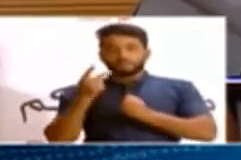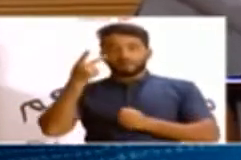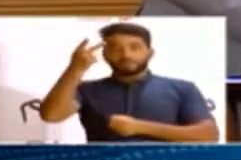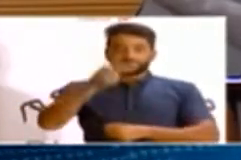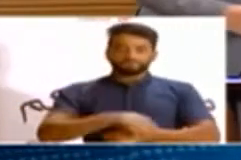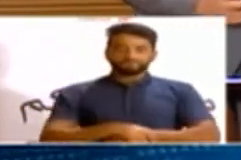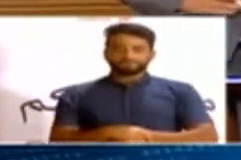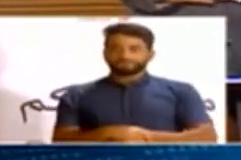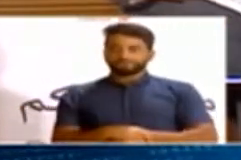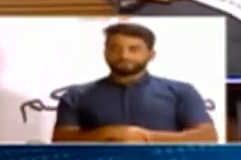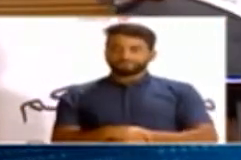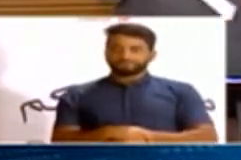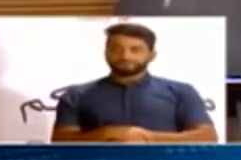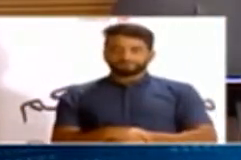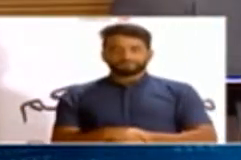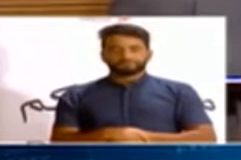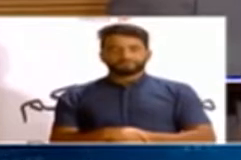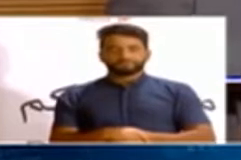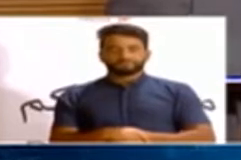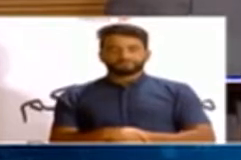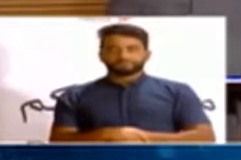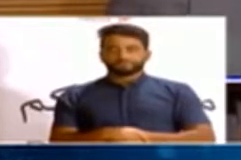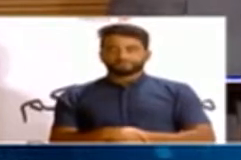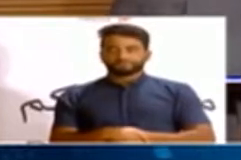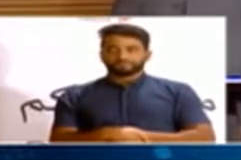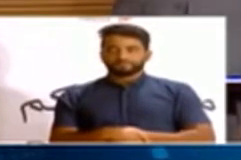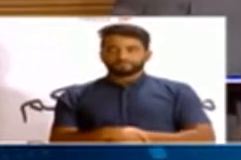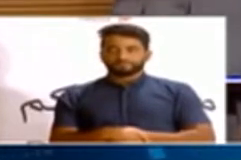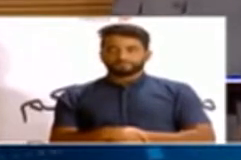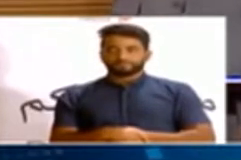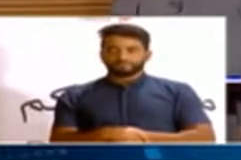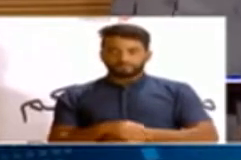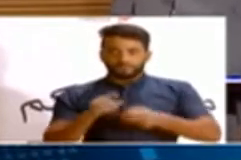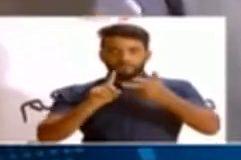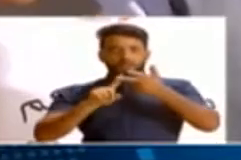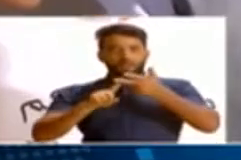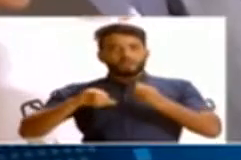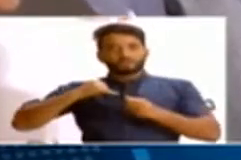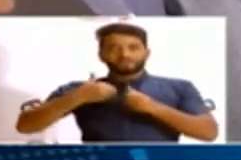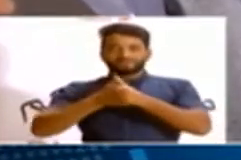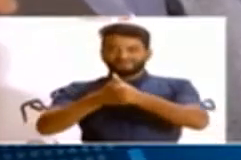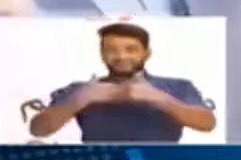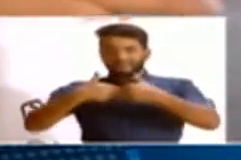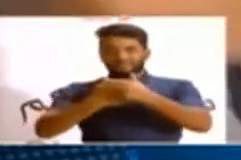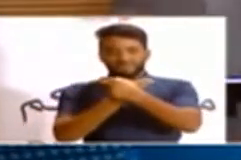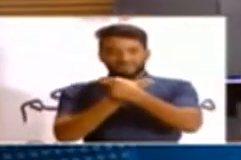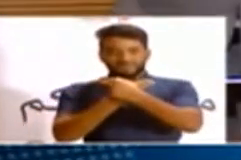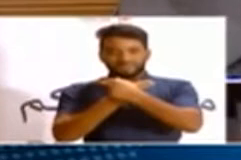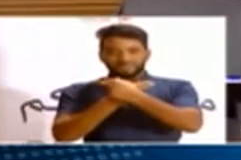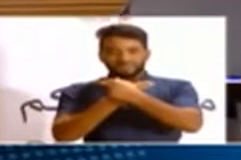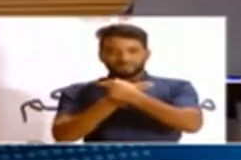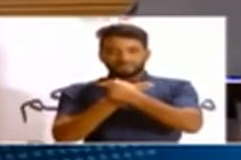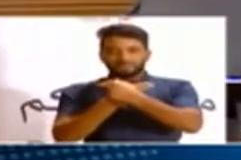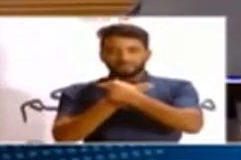يجعلهم يتحكمون في المسألة الانتخابية. هناك من المرشحين، لا ننسى أن السيد